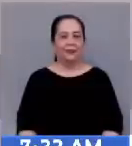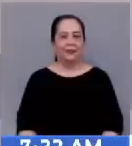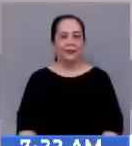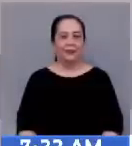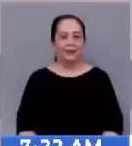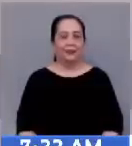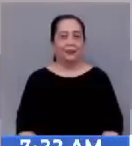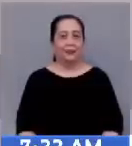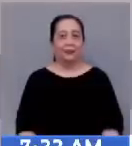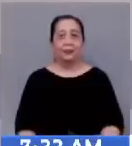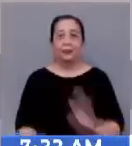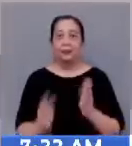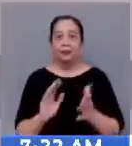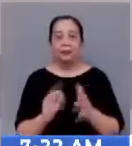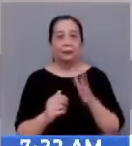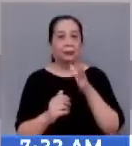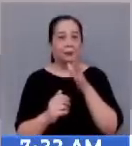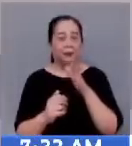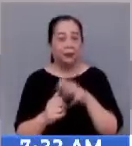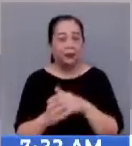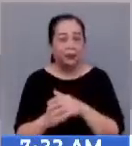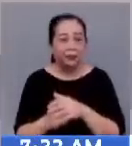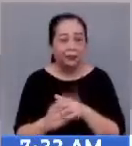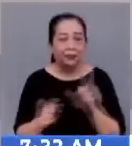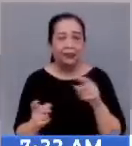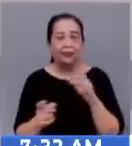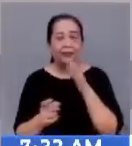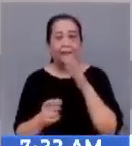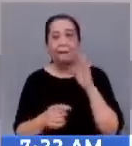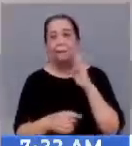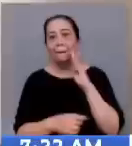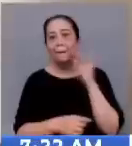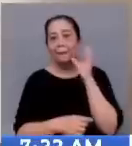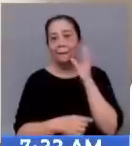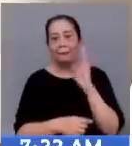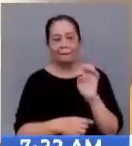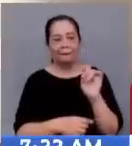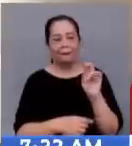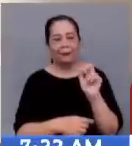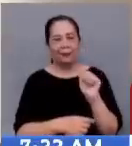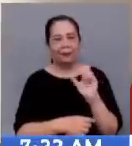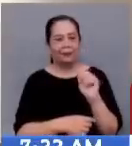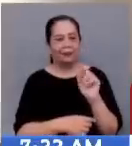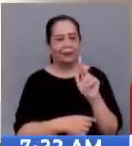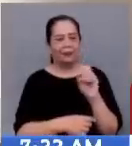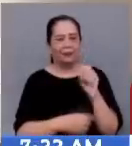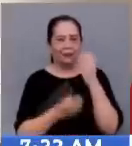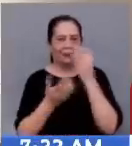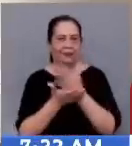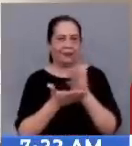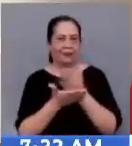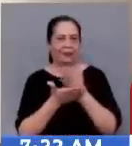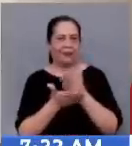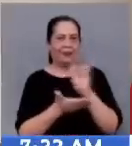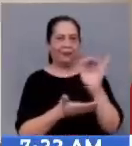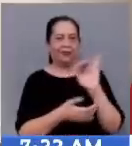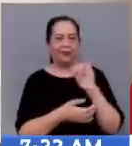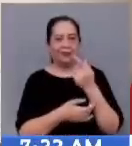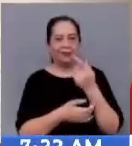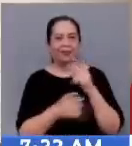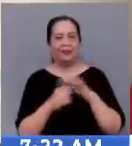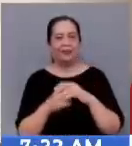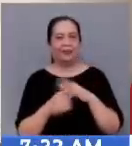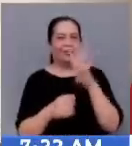Magiging mommy of two na ang aktres na si Bettina Carlos. Ikinuwento na ni Bettina ang good news sa kanyang social media account. 4 na beses